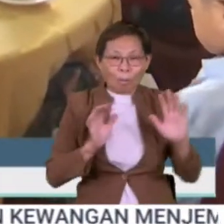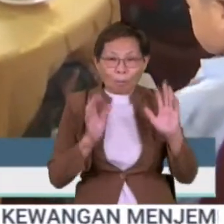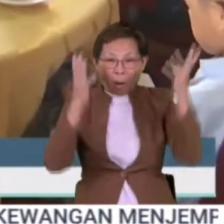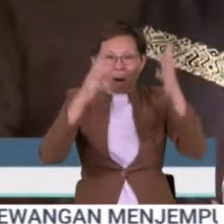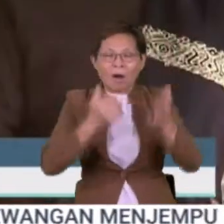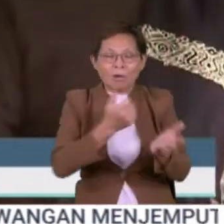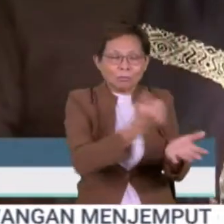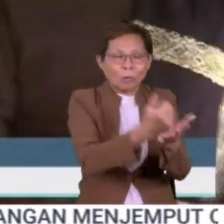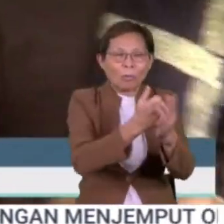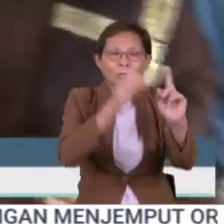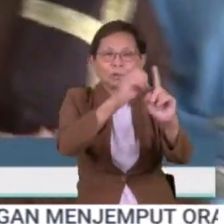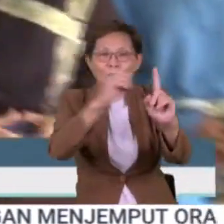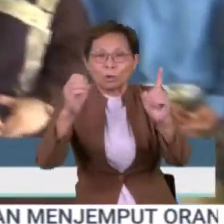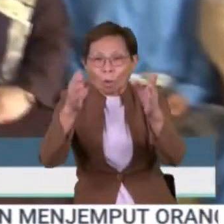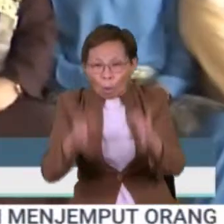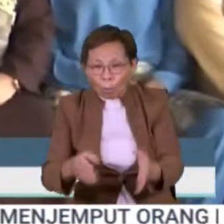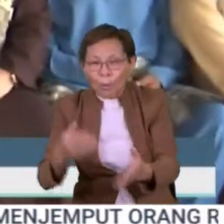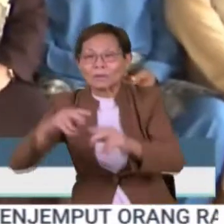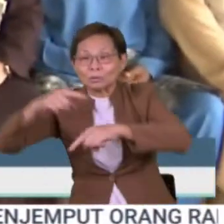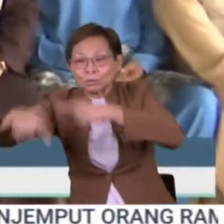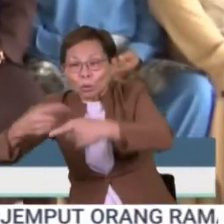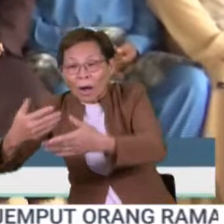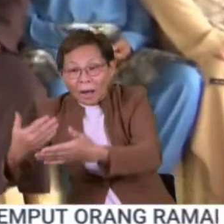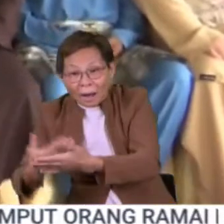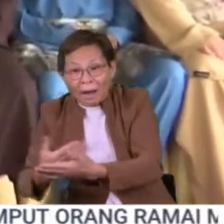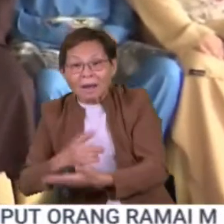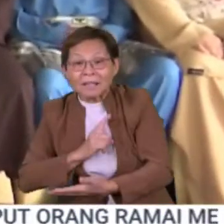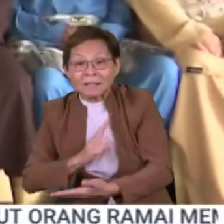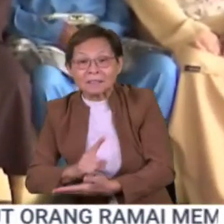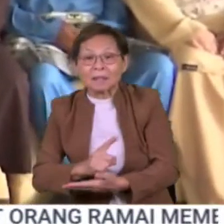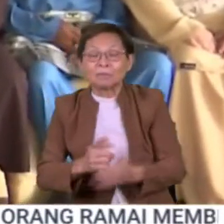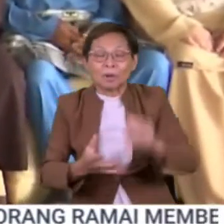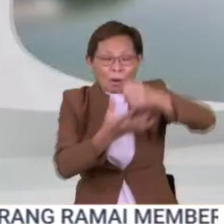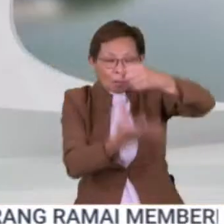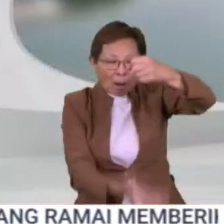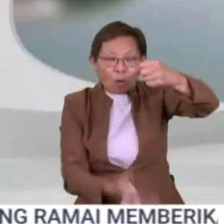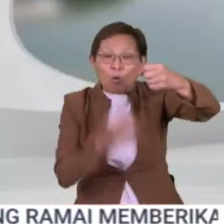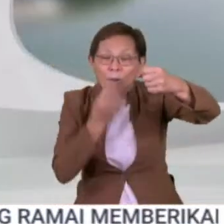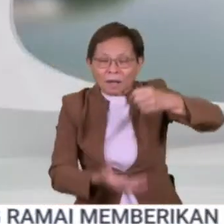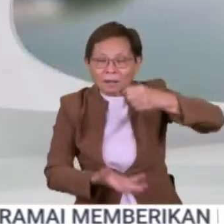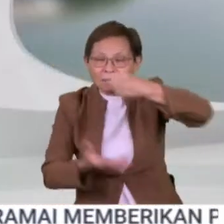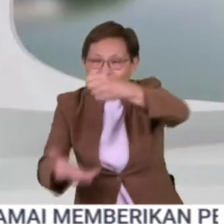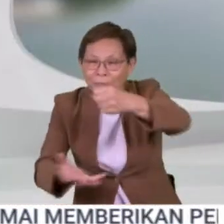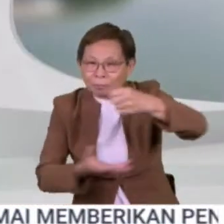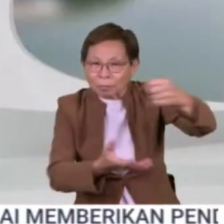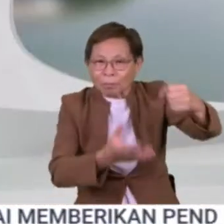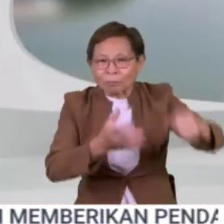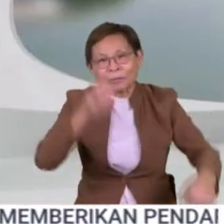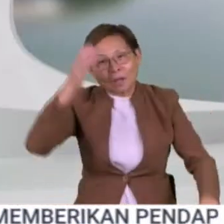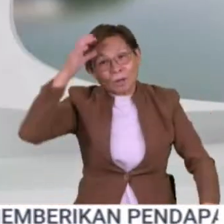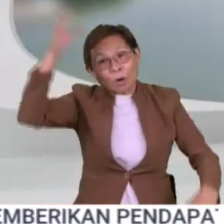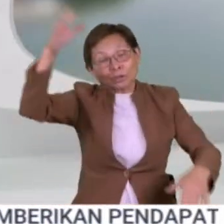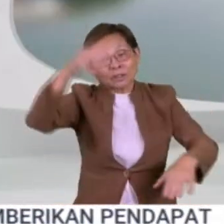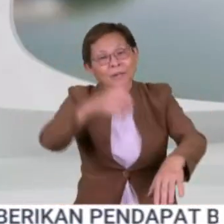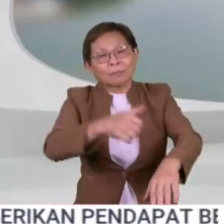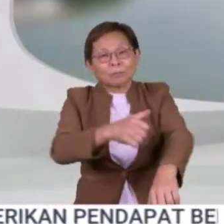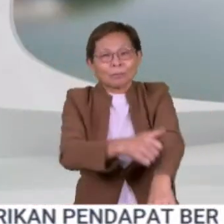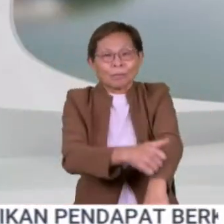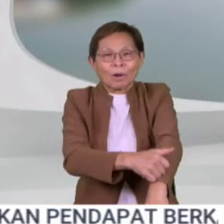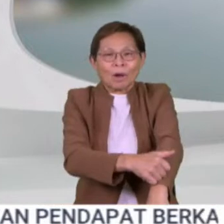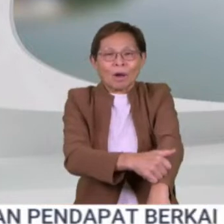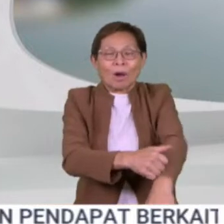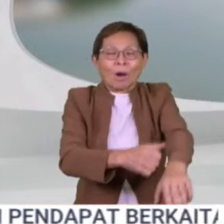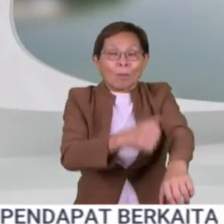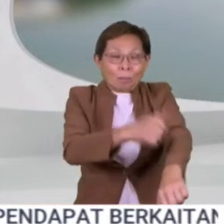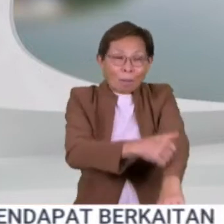menyantuni 100 mualaf menulis penyerahan bantuan bakul makanan konsep pengorbanan perlu dihayati